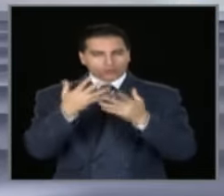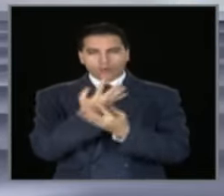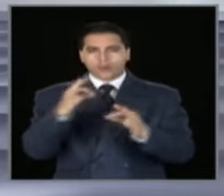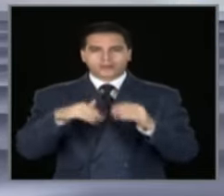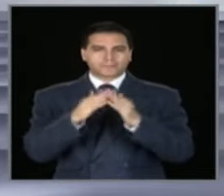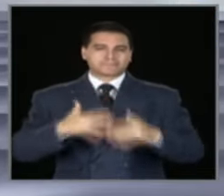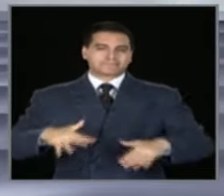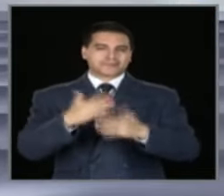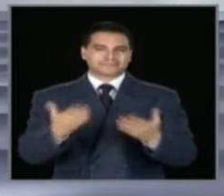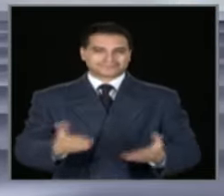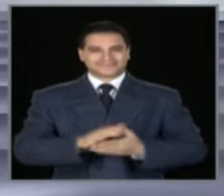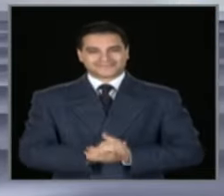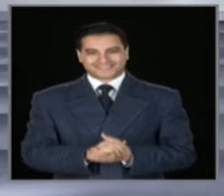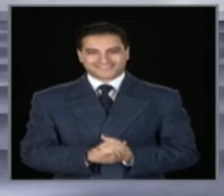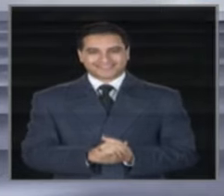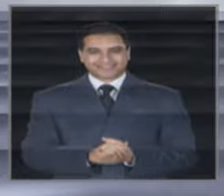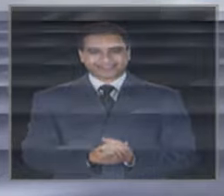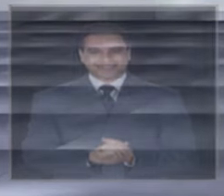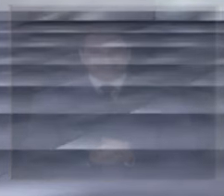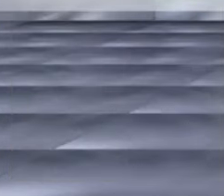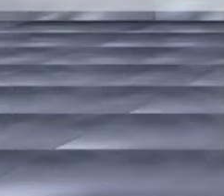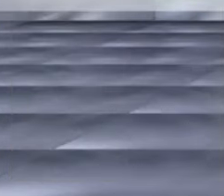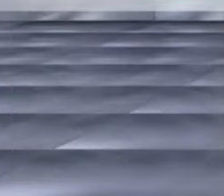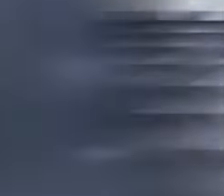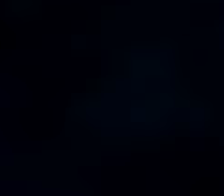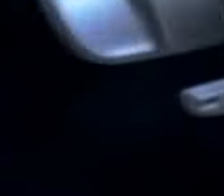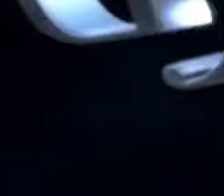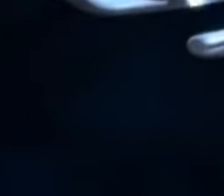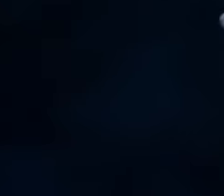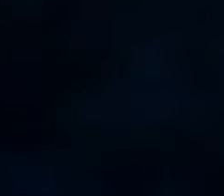الأكبر للمشروعات الصغيرة والمتوسطة ومتناهية الصغر.